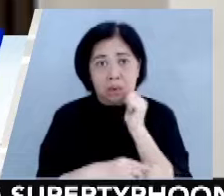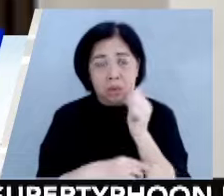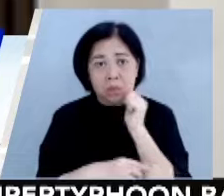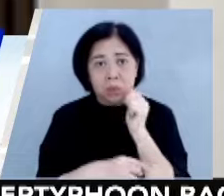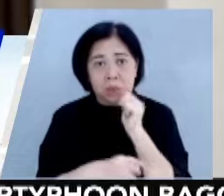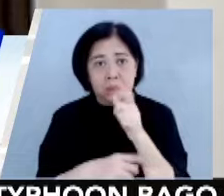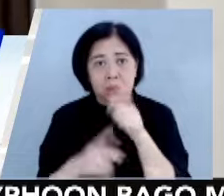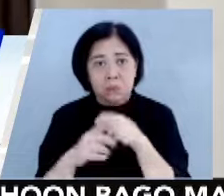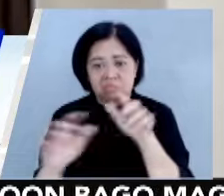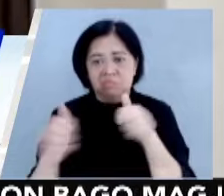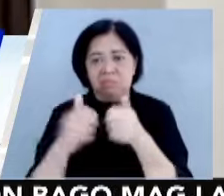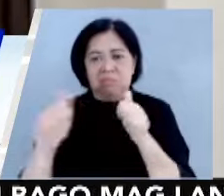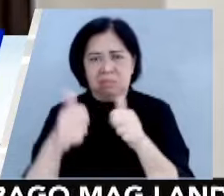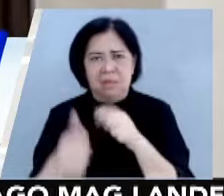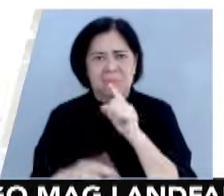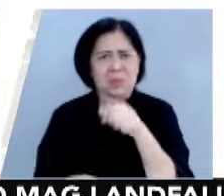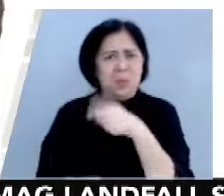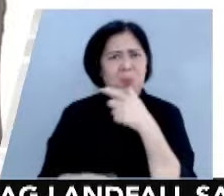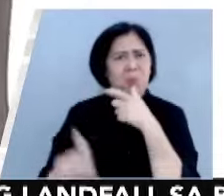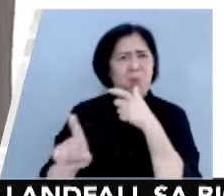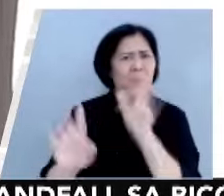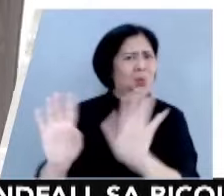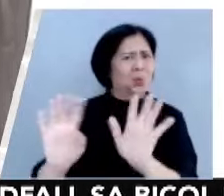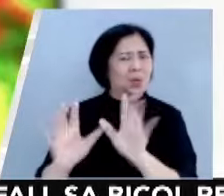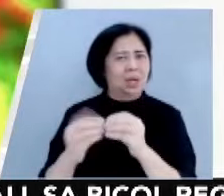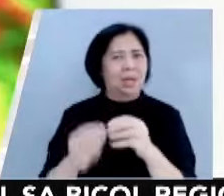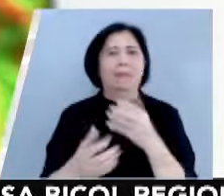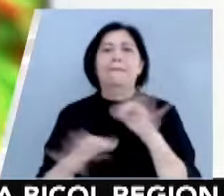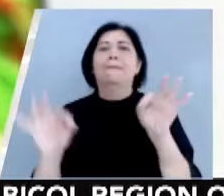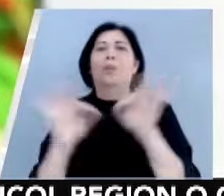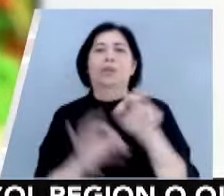hindi natin kakilala. At syempre, yung magsumbong. Para sa